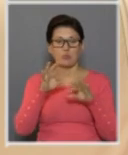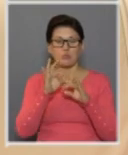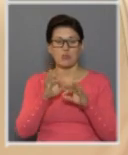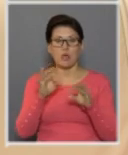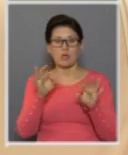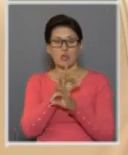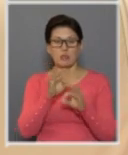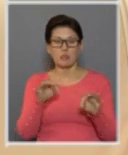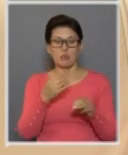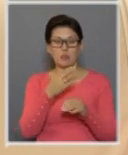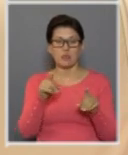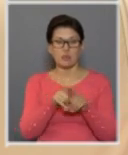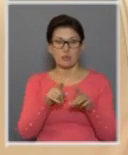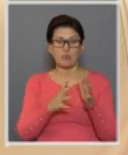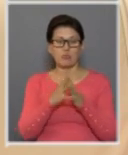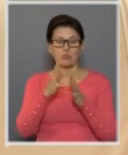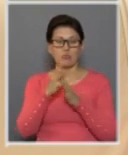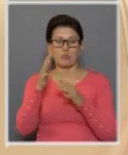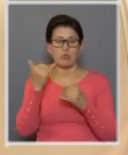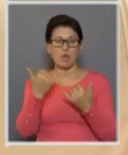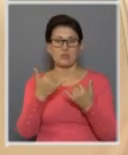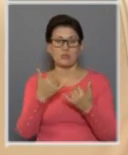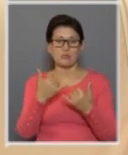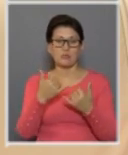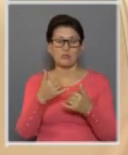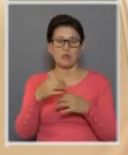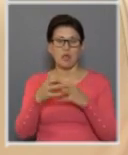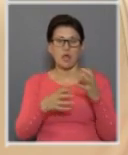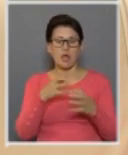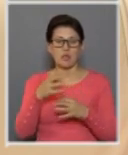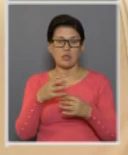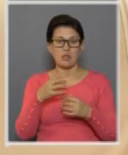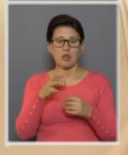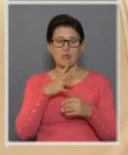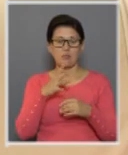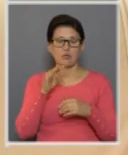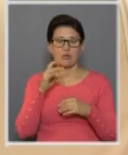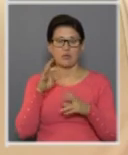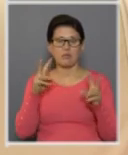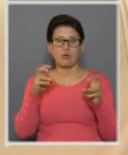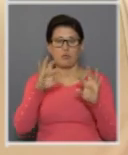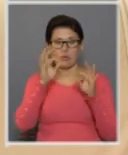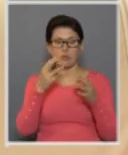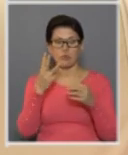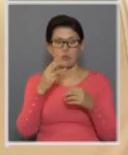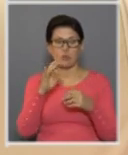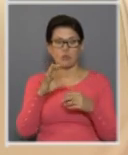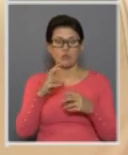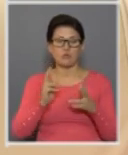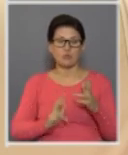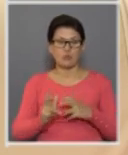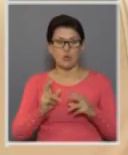жүргізіп, ән айтып, сонда-сонда салай-салай өсіп. Қазір Халықаралық Темірбек Жүргенов өнер академиясының 3-ші курс